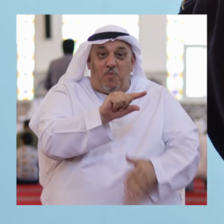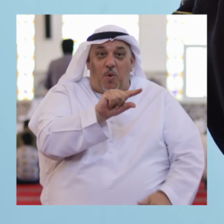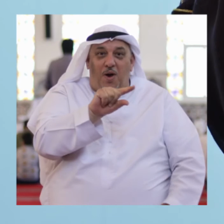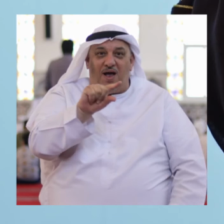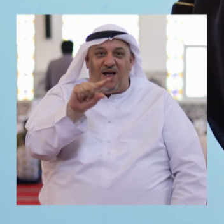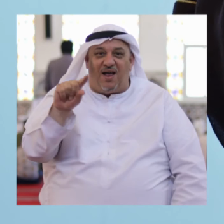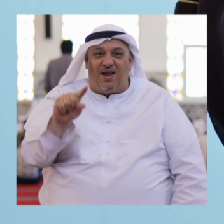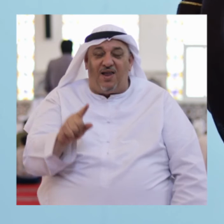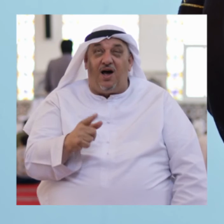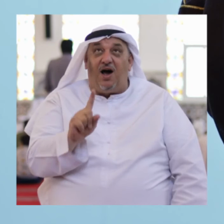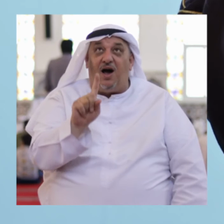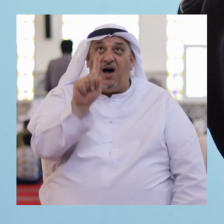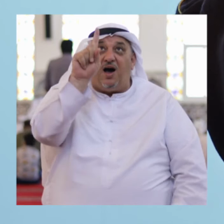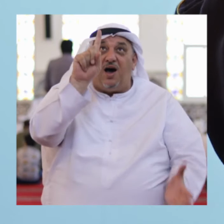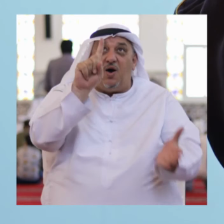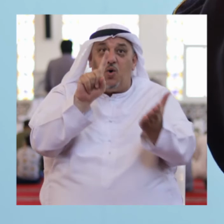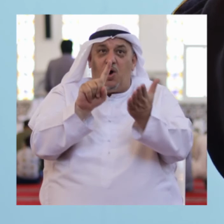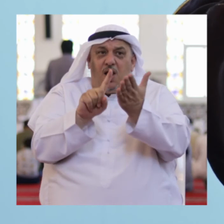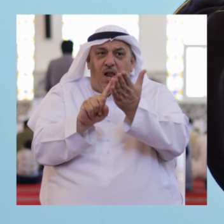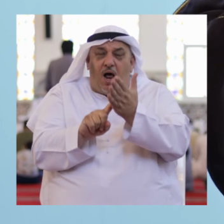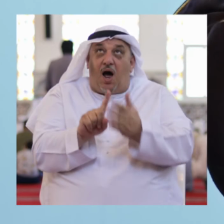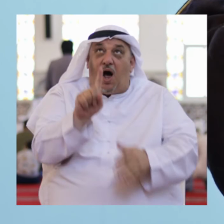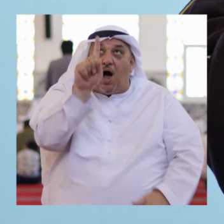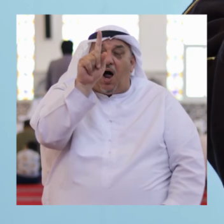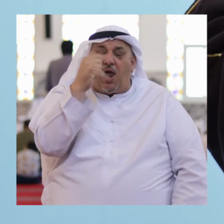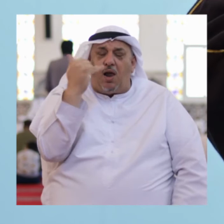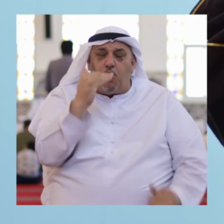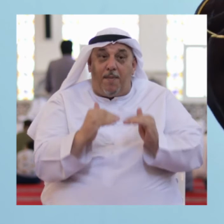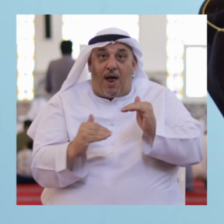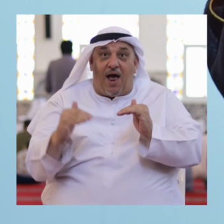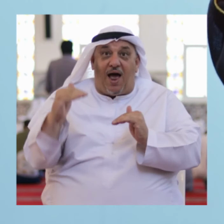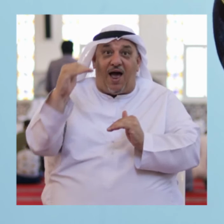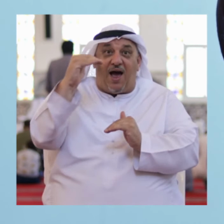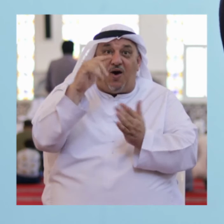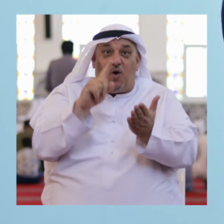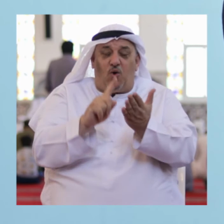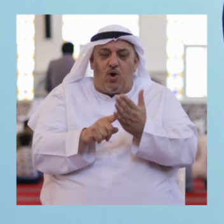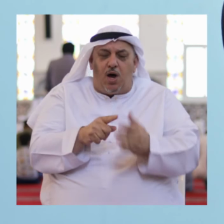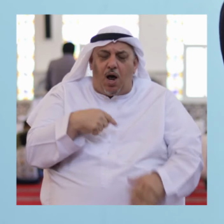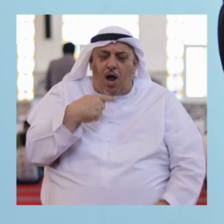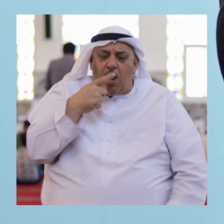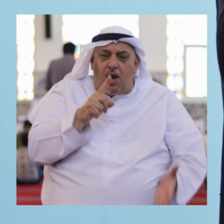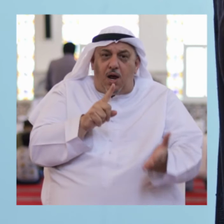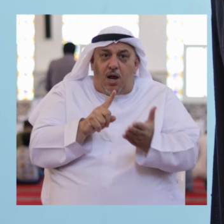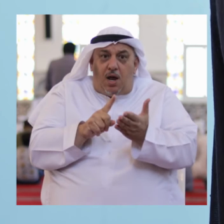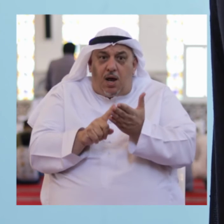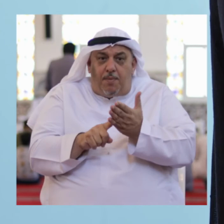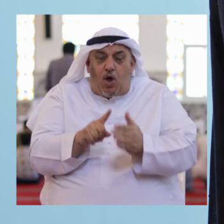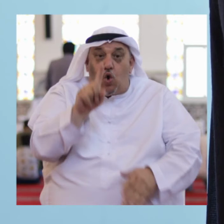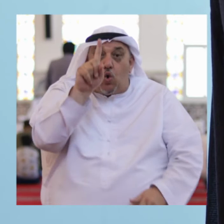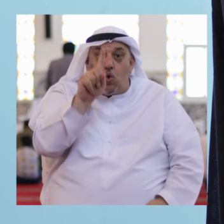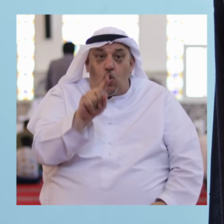ان الله عز وجل يقول يوم القيامه